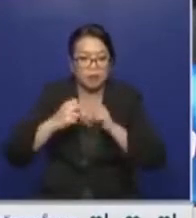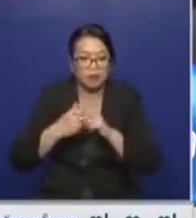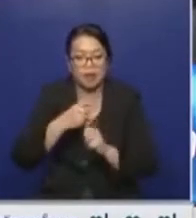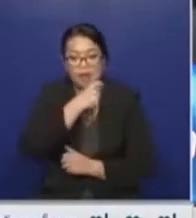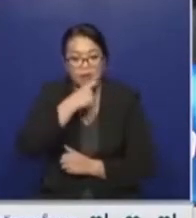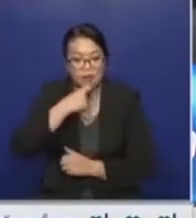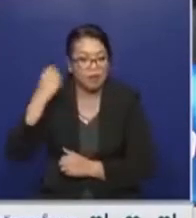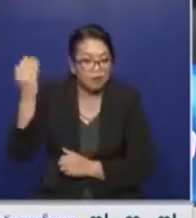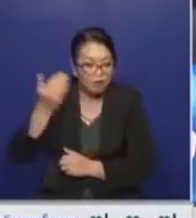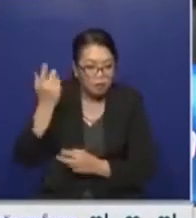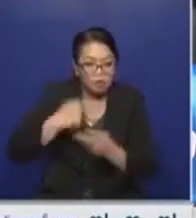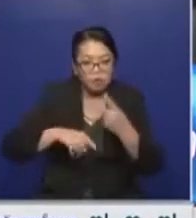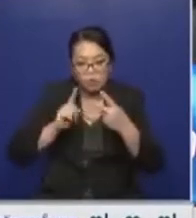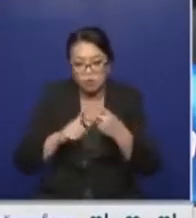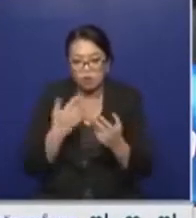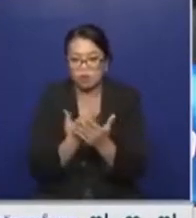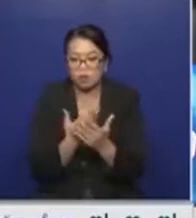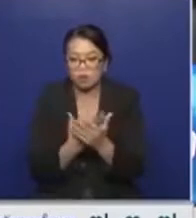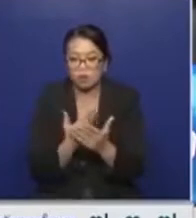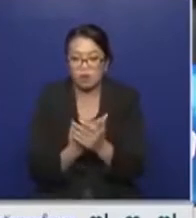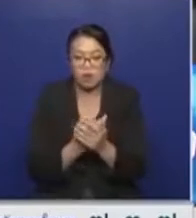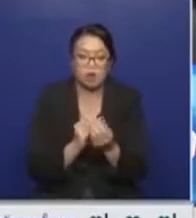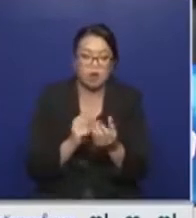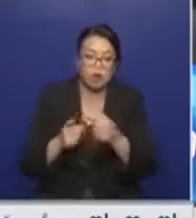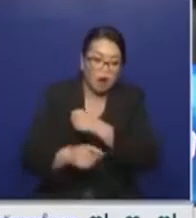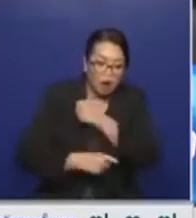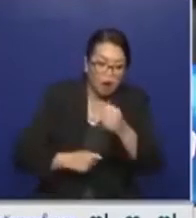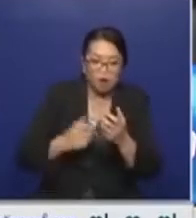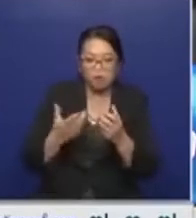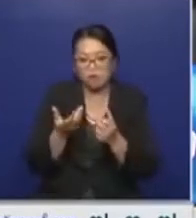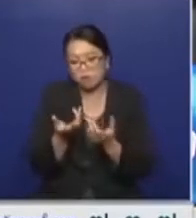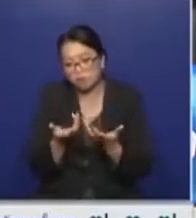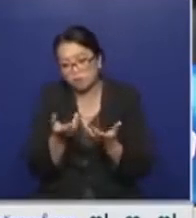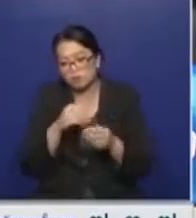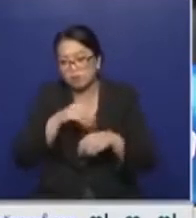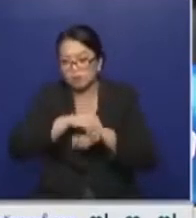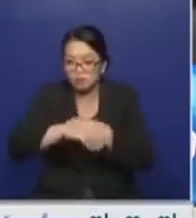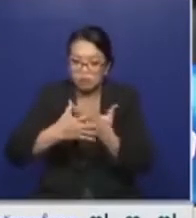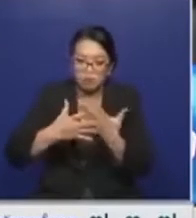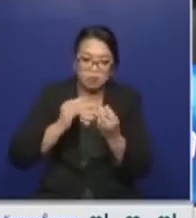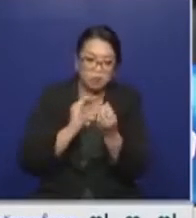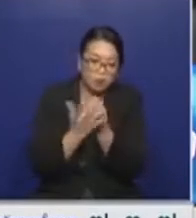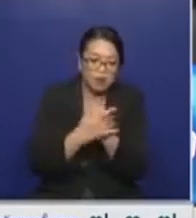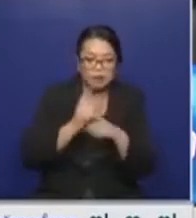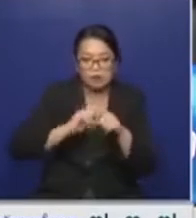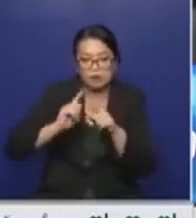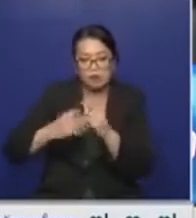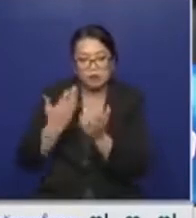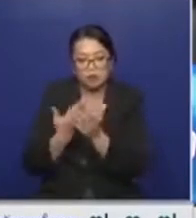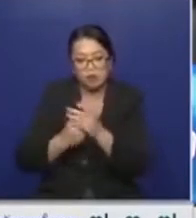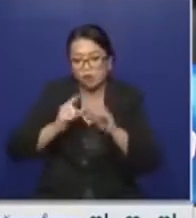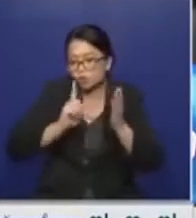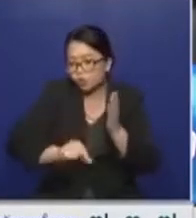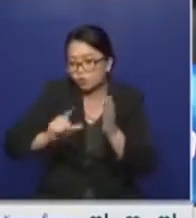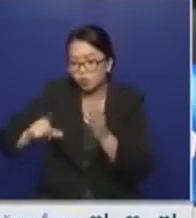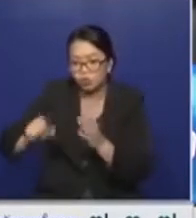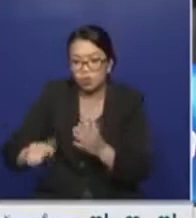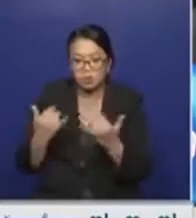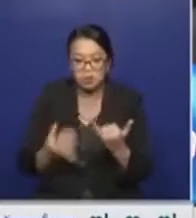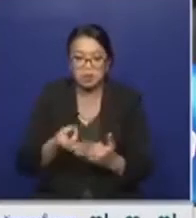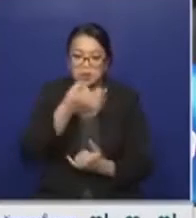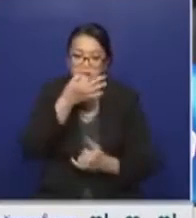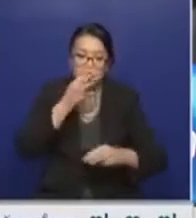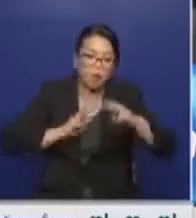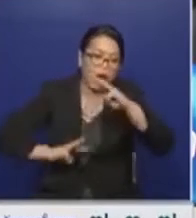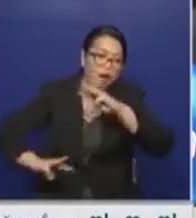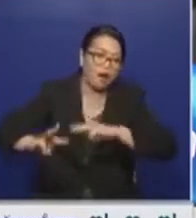ยังประสบกับปัญหาราคาผลผลิตตกต่ำยังไม่นับแรงงานนะคะที่จะต้องรอนับวันตกงานอีกนะคะนับ